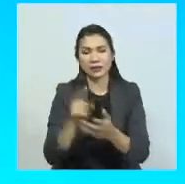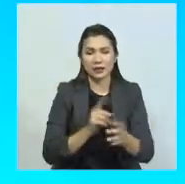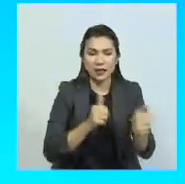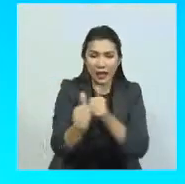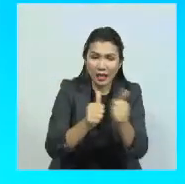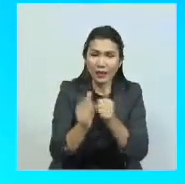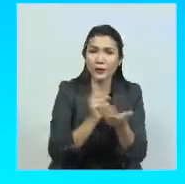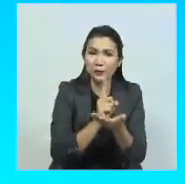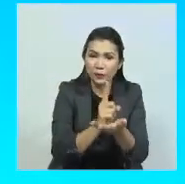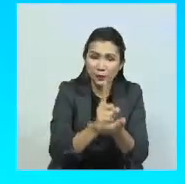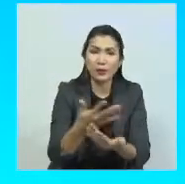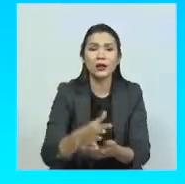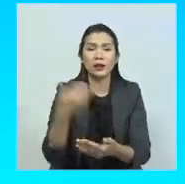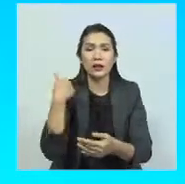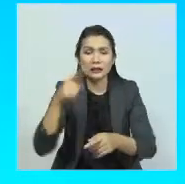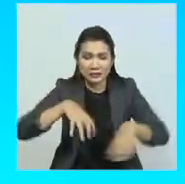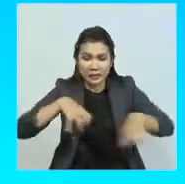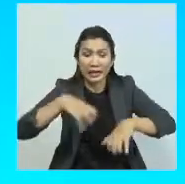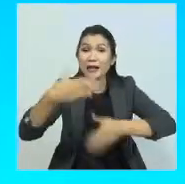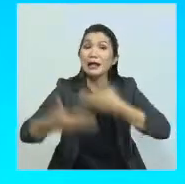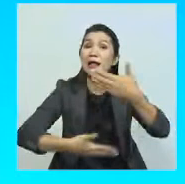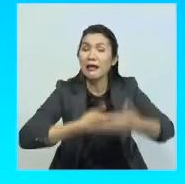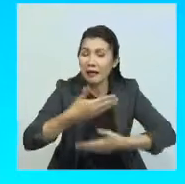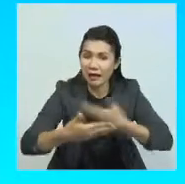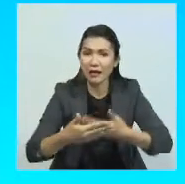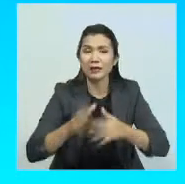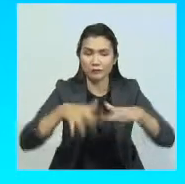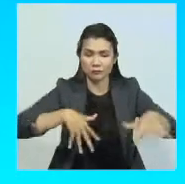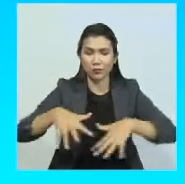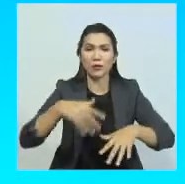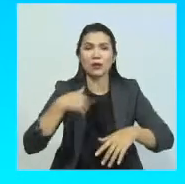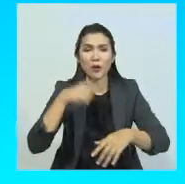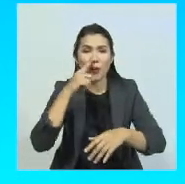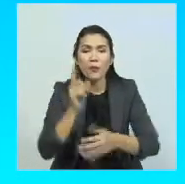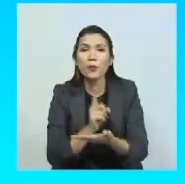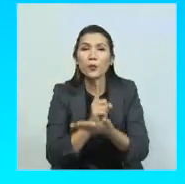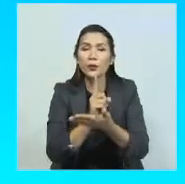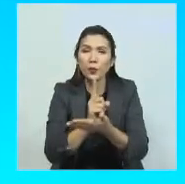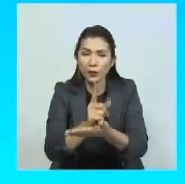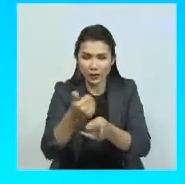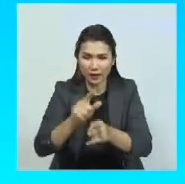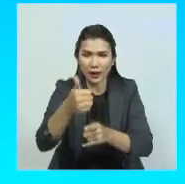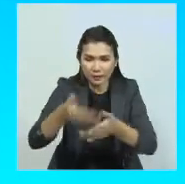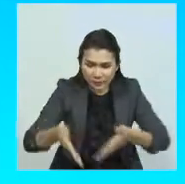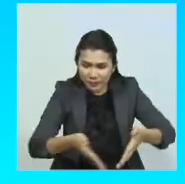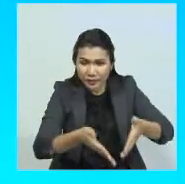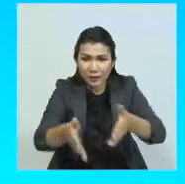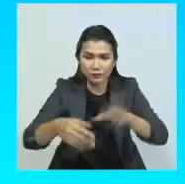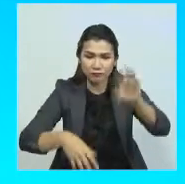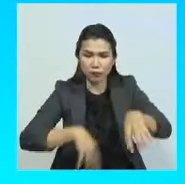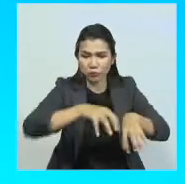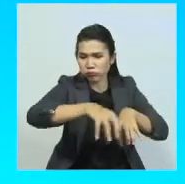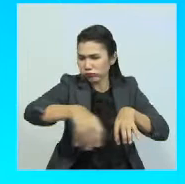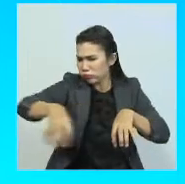แล้วก็การจำลองตลาดโบราณรวมทั้งยังเปิดให้ประชาชนสามารถไปลอยกระทงได้ในสวนสาธารณะ30แห่